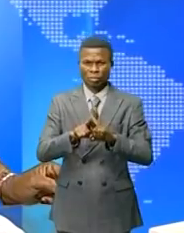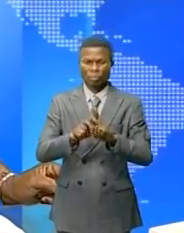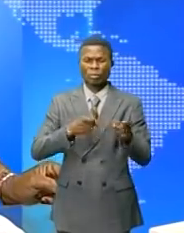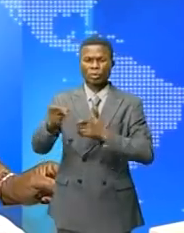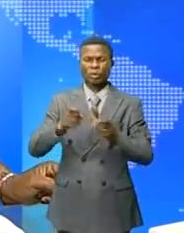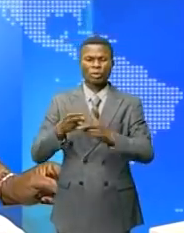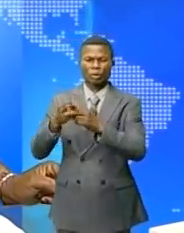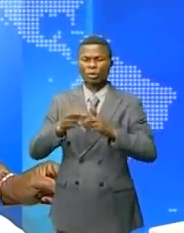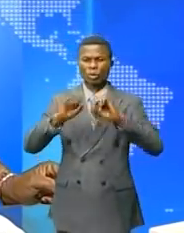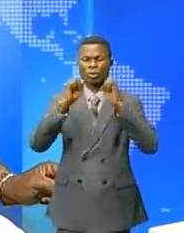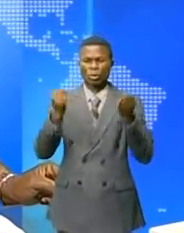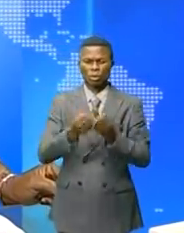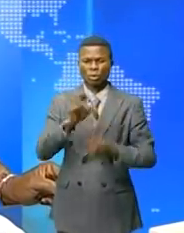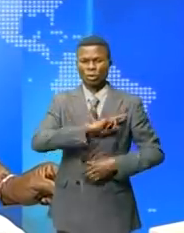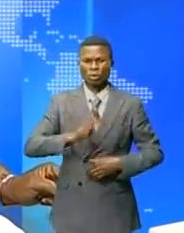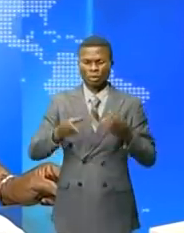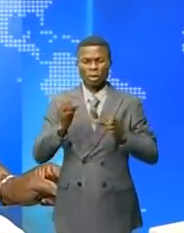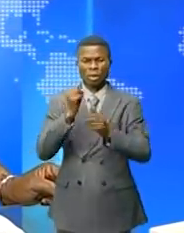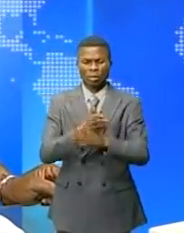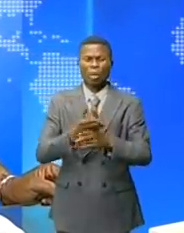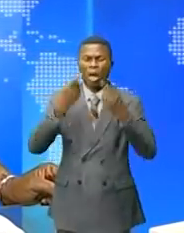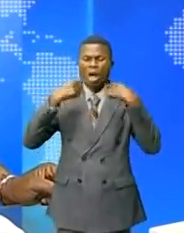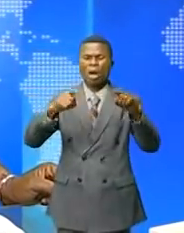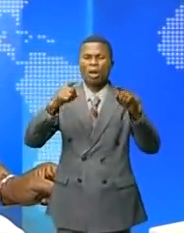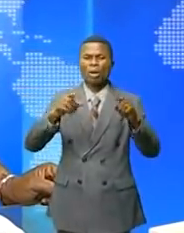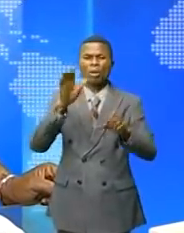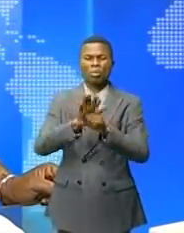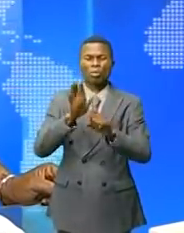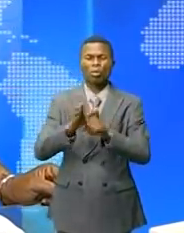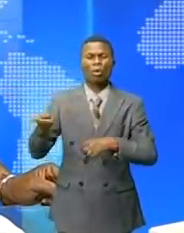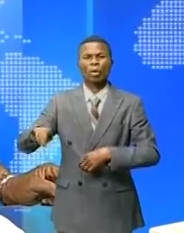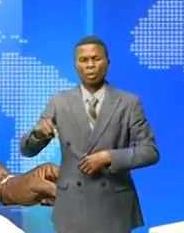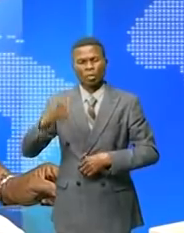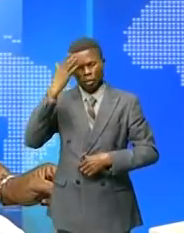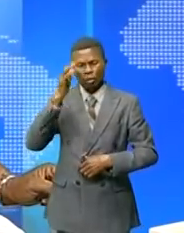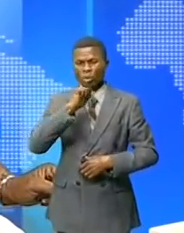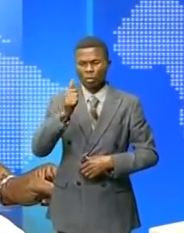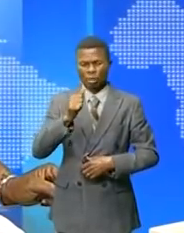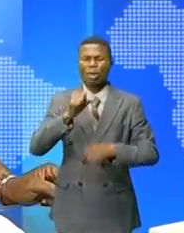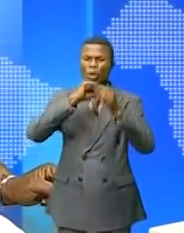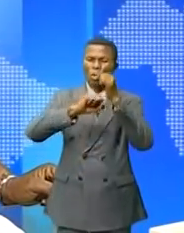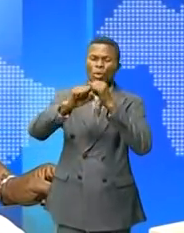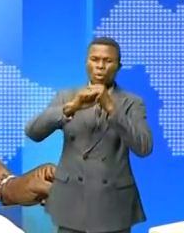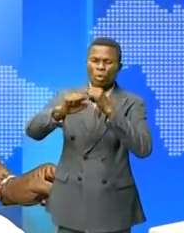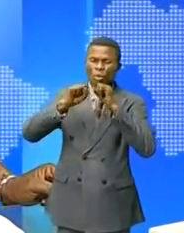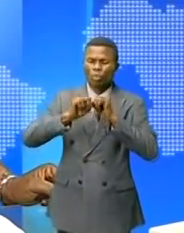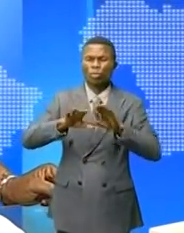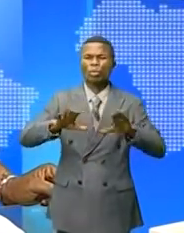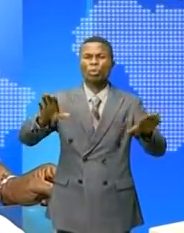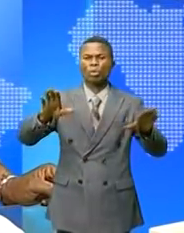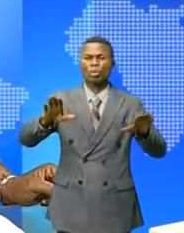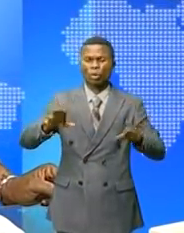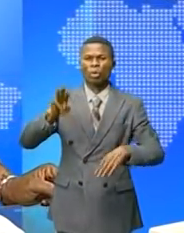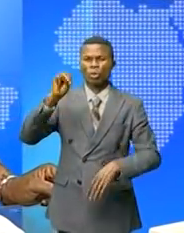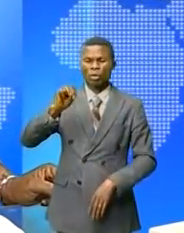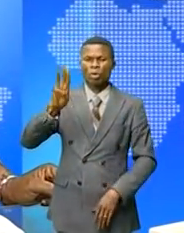sécurité sociale en rdc était déjà promulguée mais beaucoup de provence l'ignorent d'où cette campagne de vulgarisation à mwene ditu